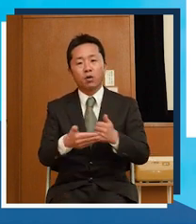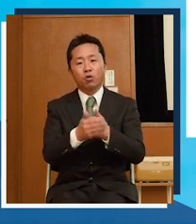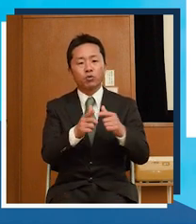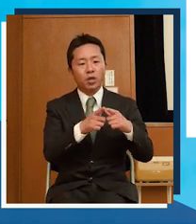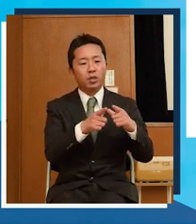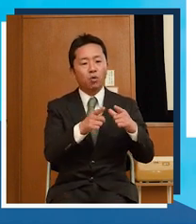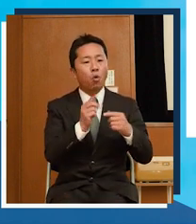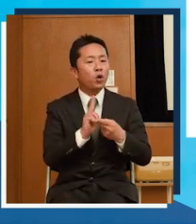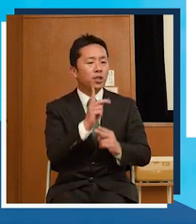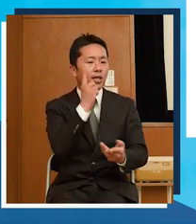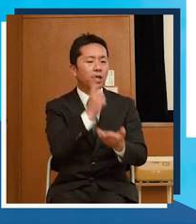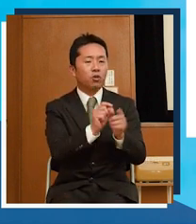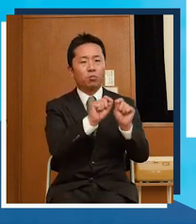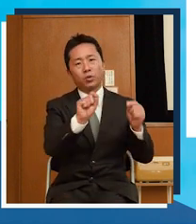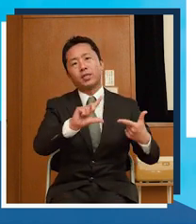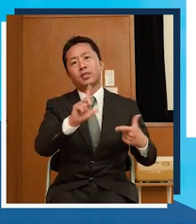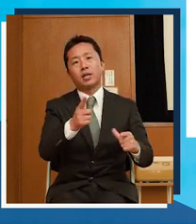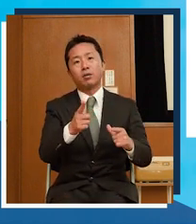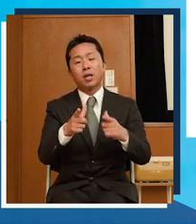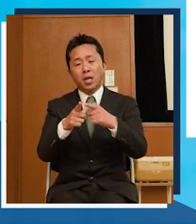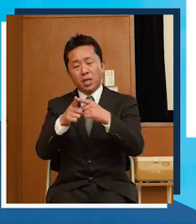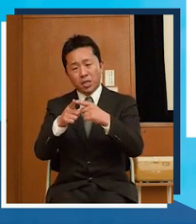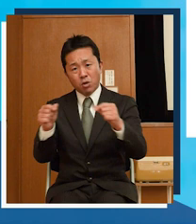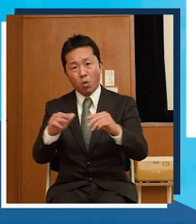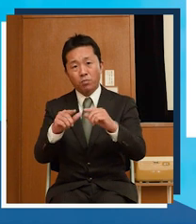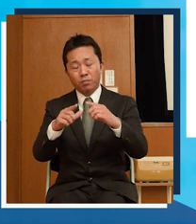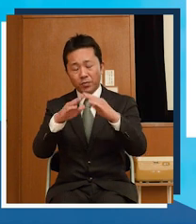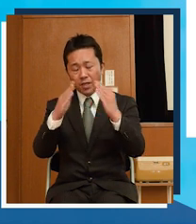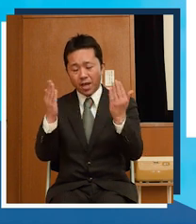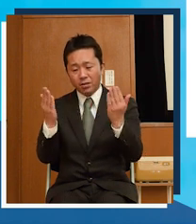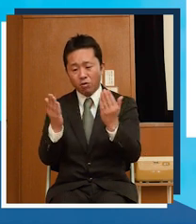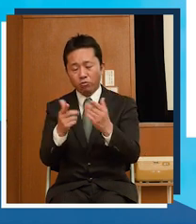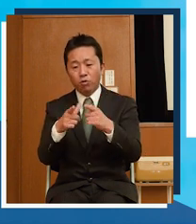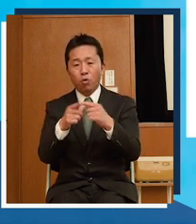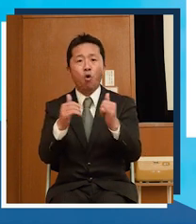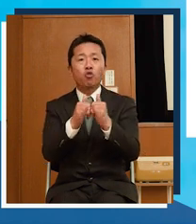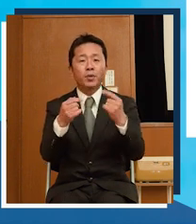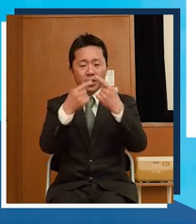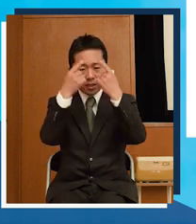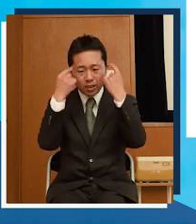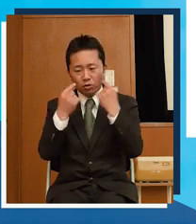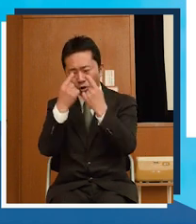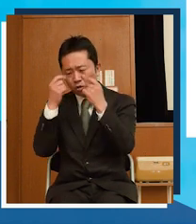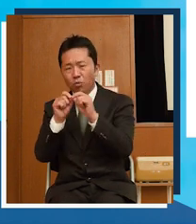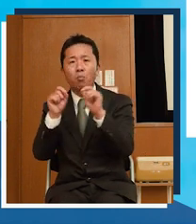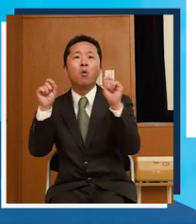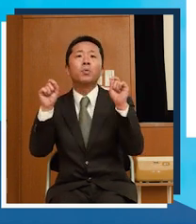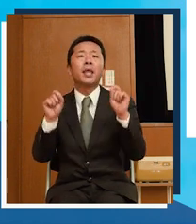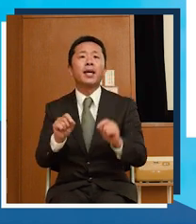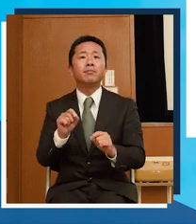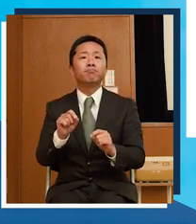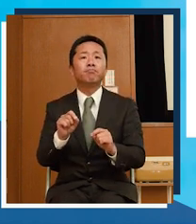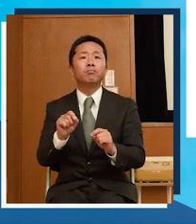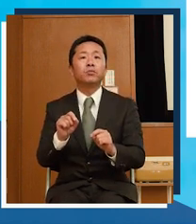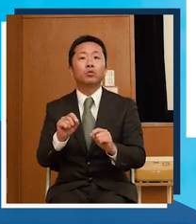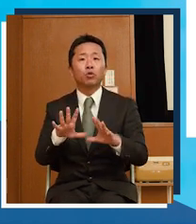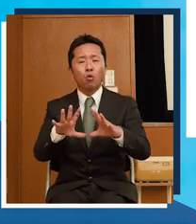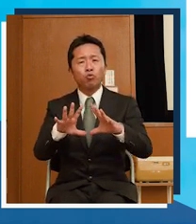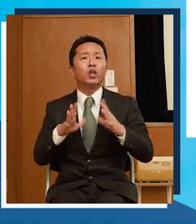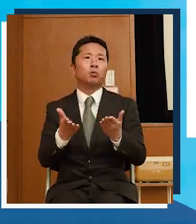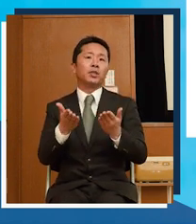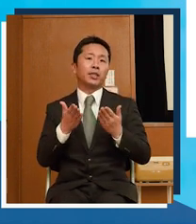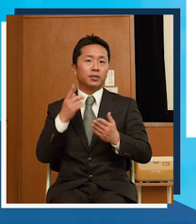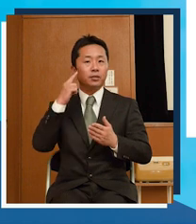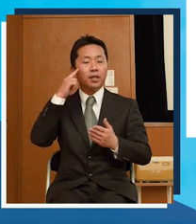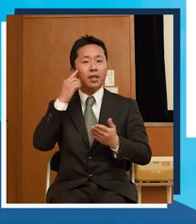の問題ではありません日本全国の日本国民お1人お1人の問題だということを是非しっかりと受け止め